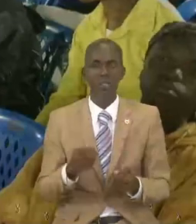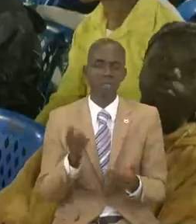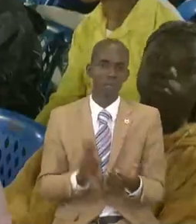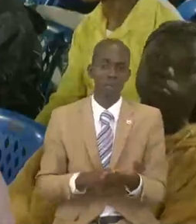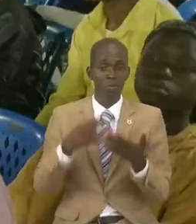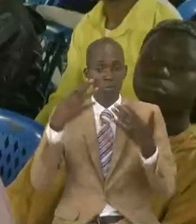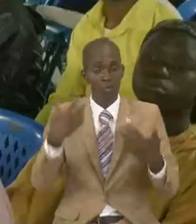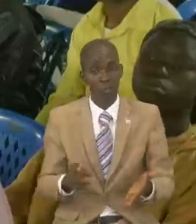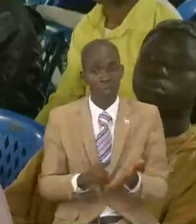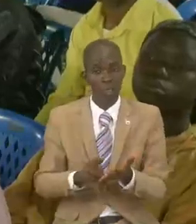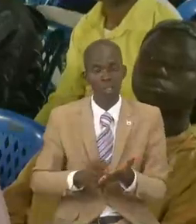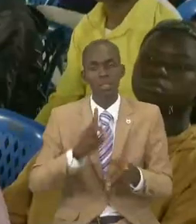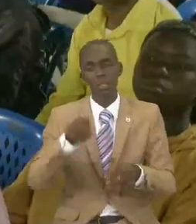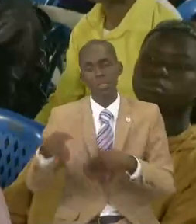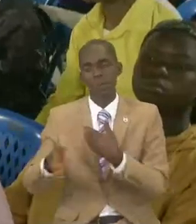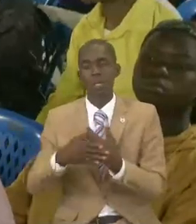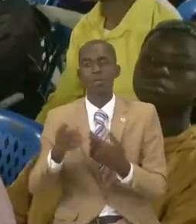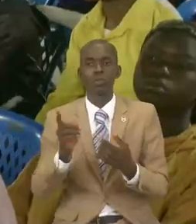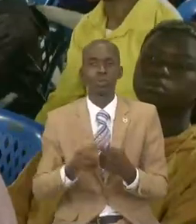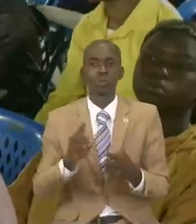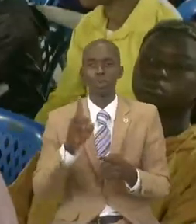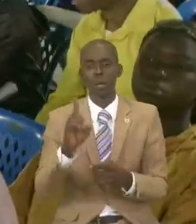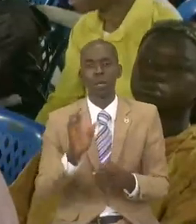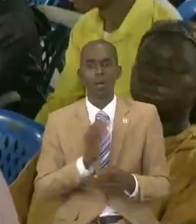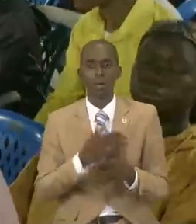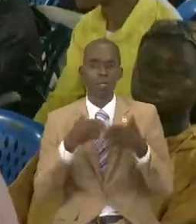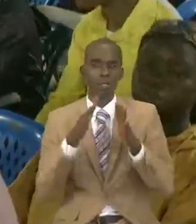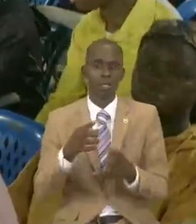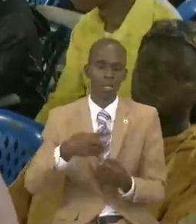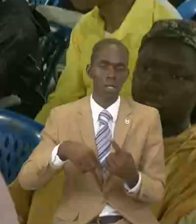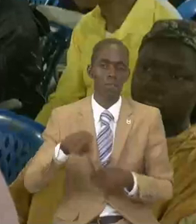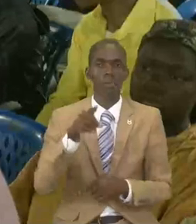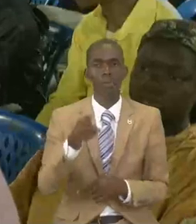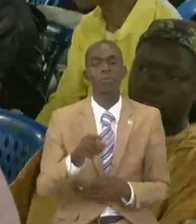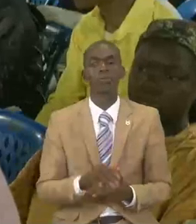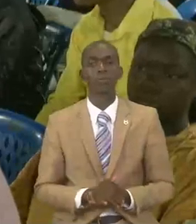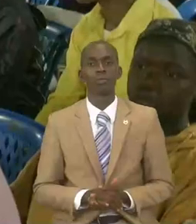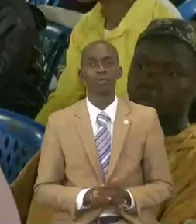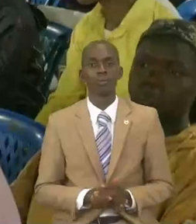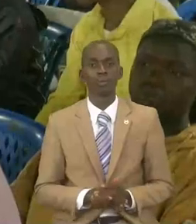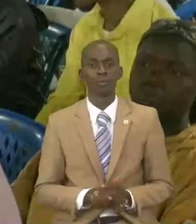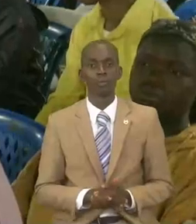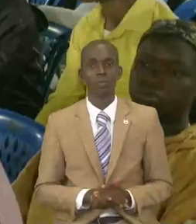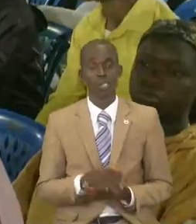Je reviendrai après prier pour ceux qui ont besoin de miracles, des signes, des prodiges et la guérison.